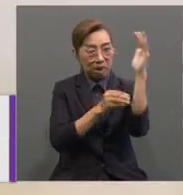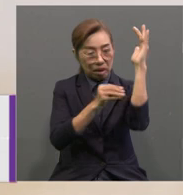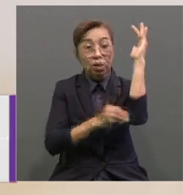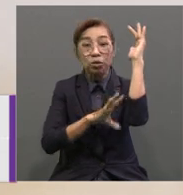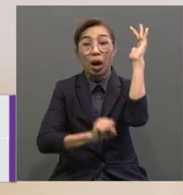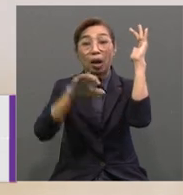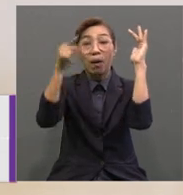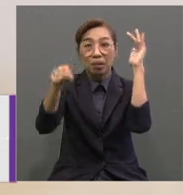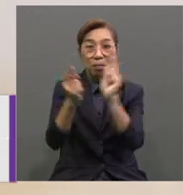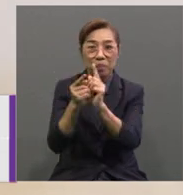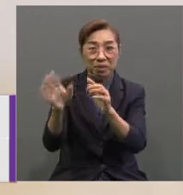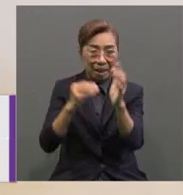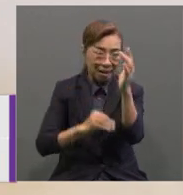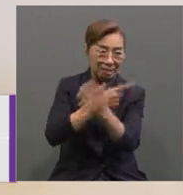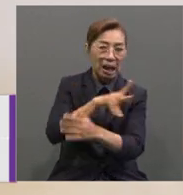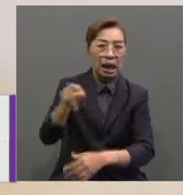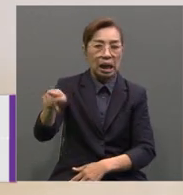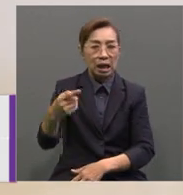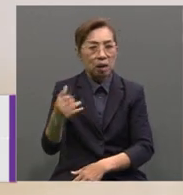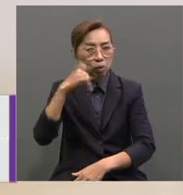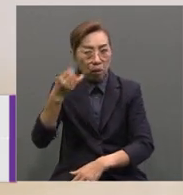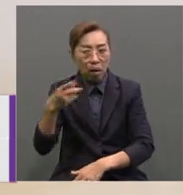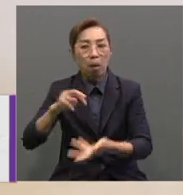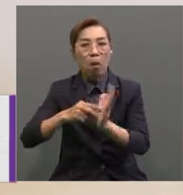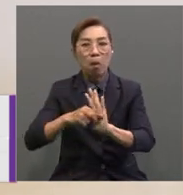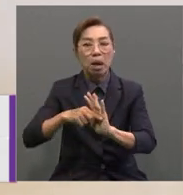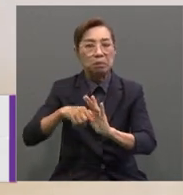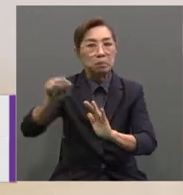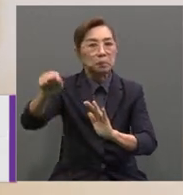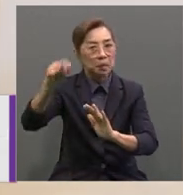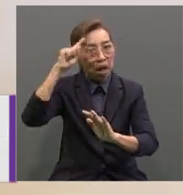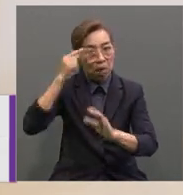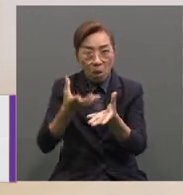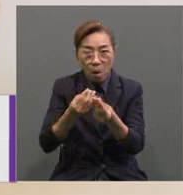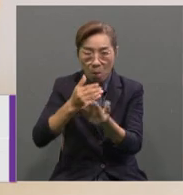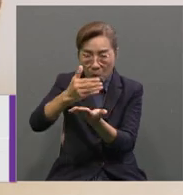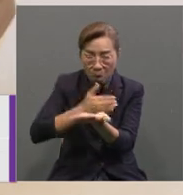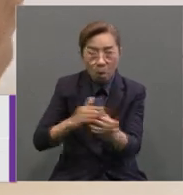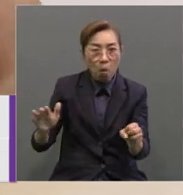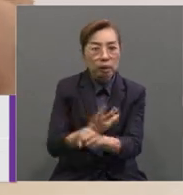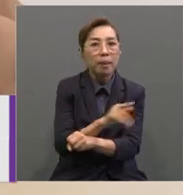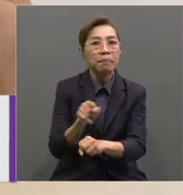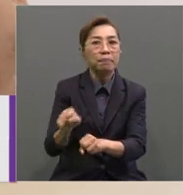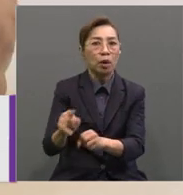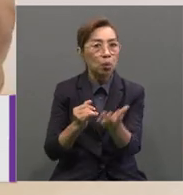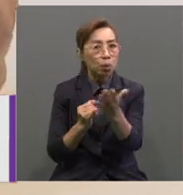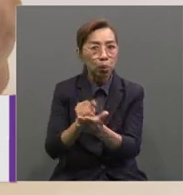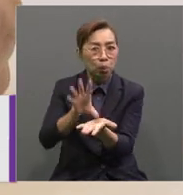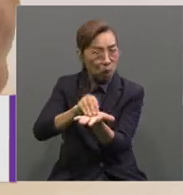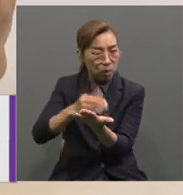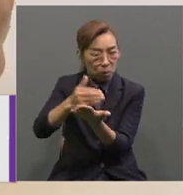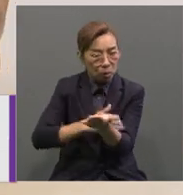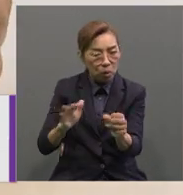ครับก็อย่างว่านะคือบอกซะทุกอย่างบอกหมดทุกอย่างแล้วละเอียดแล้วก็ถูกต้องด้วยเนี่ยนะ